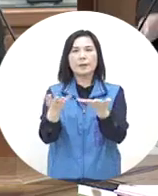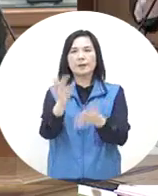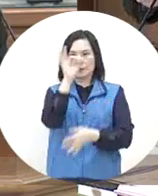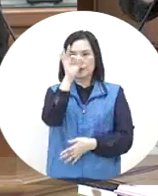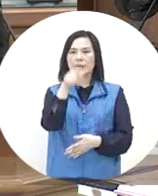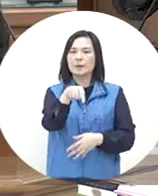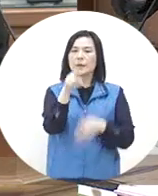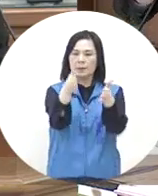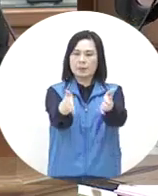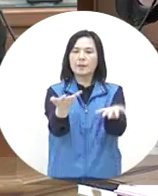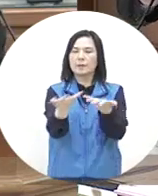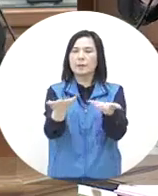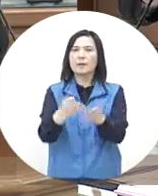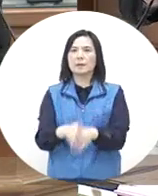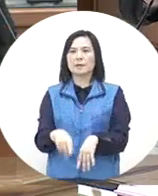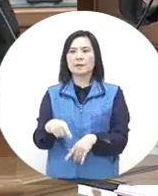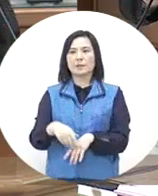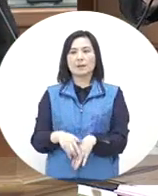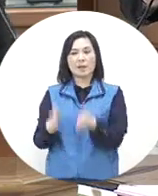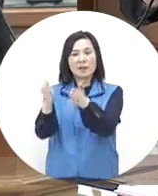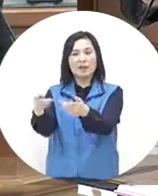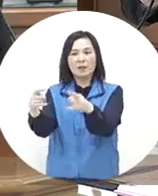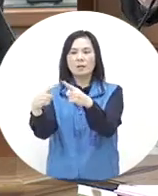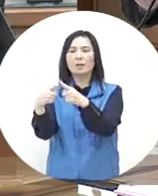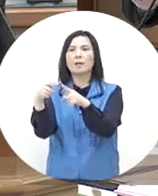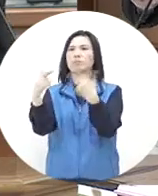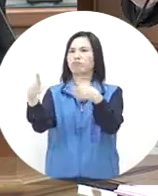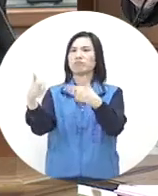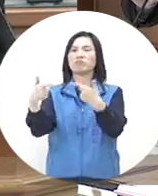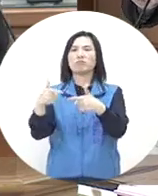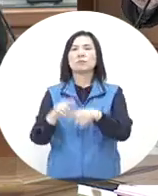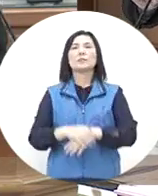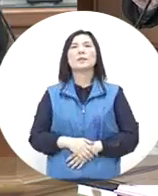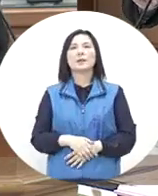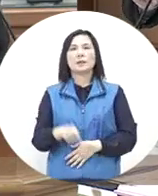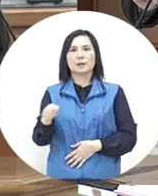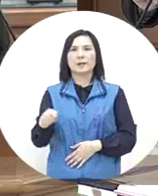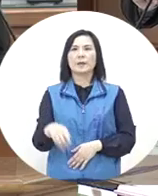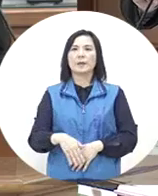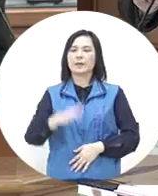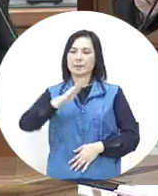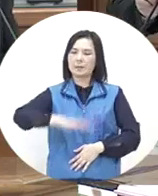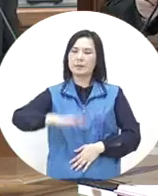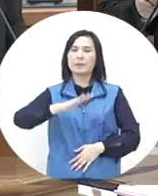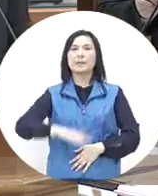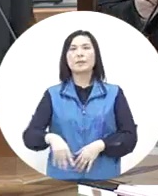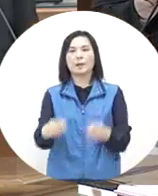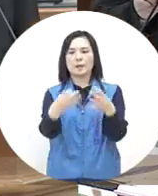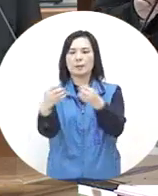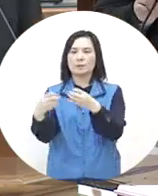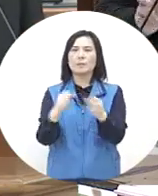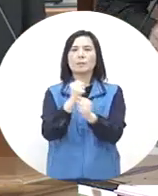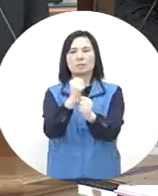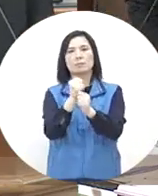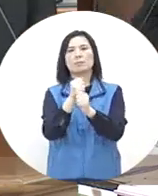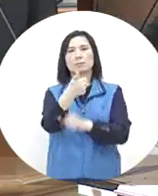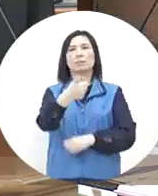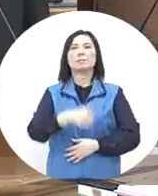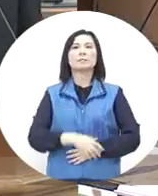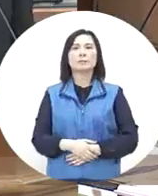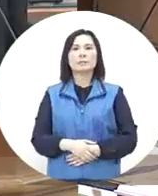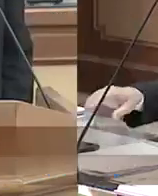咧看人，唔是讲你要讲硬安呢，硬安呢，我觉得没有意义。大家好好坐下来，好好把事情做好。 好，感谢市长。